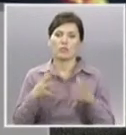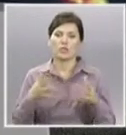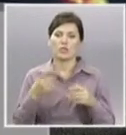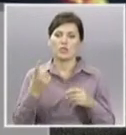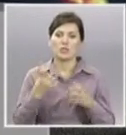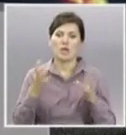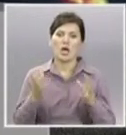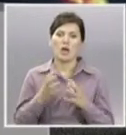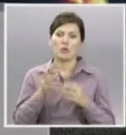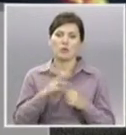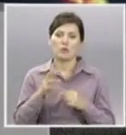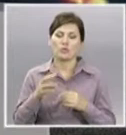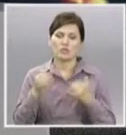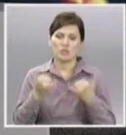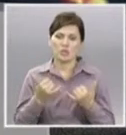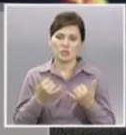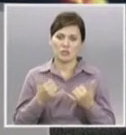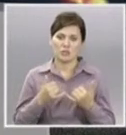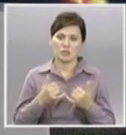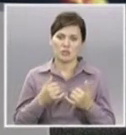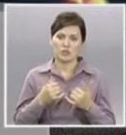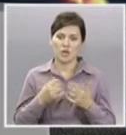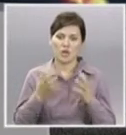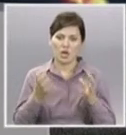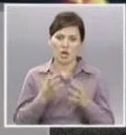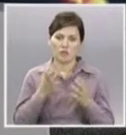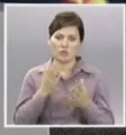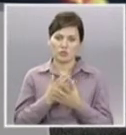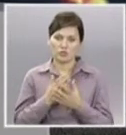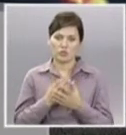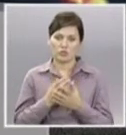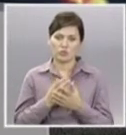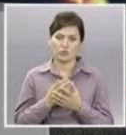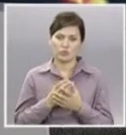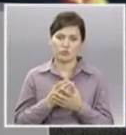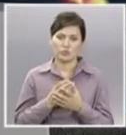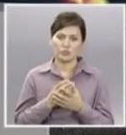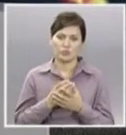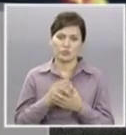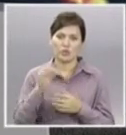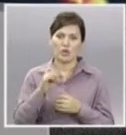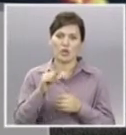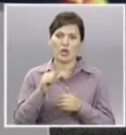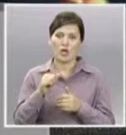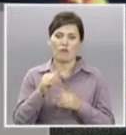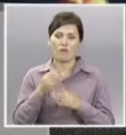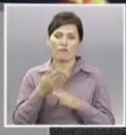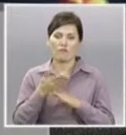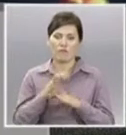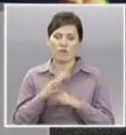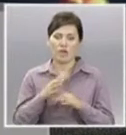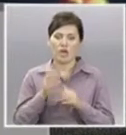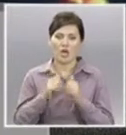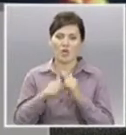единиц хранения, более миллиона сейчас у нас единиц хранения в нашем архиве. И фонды, мы